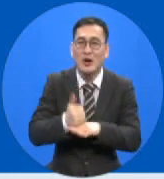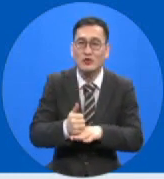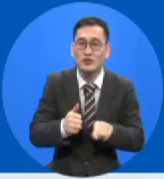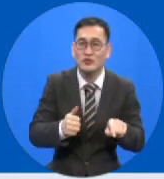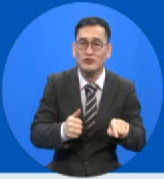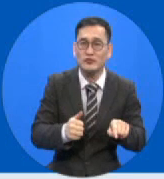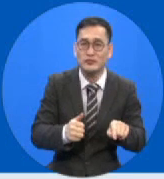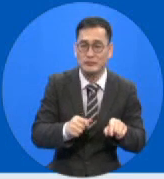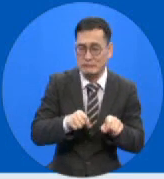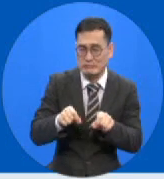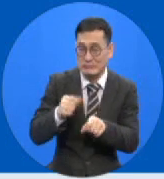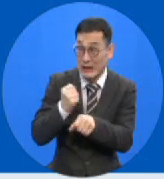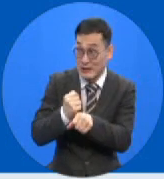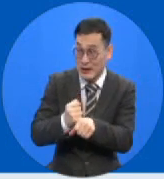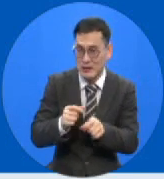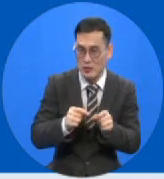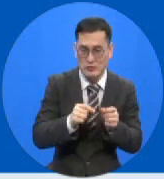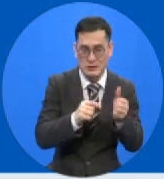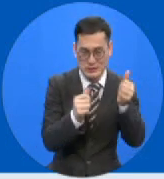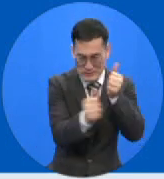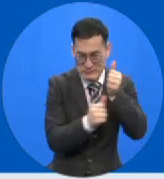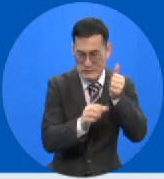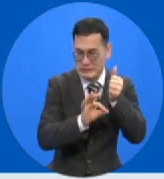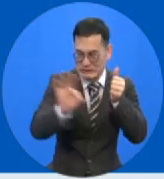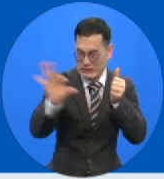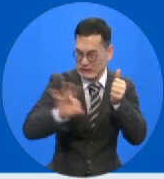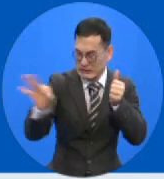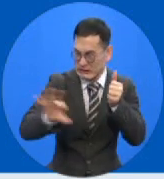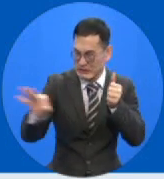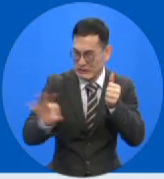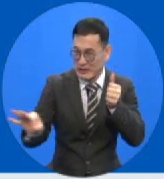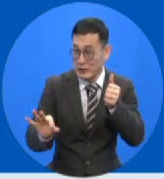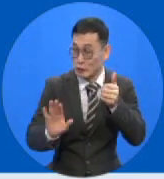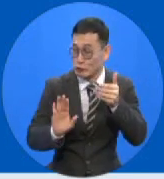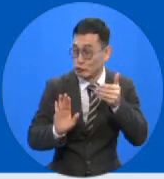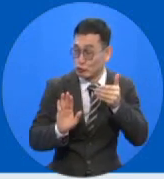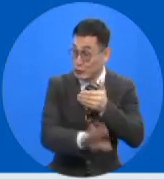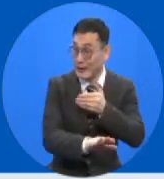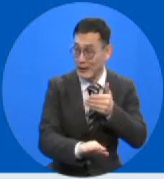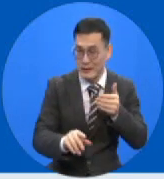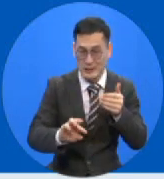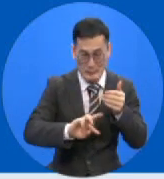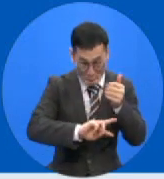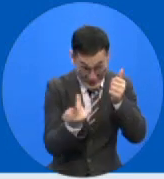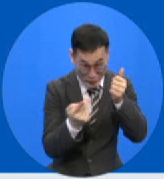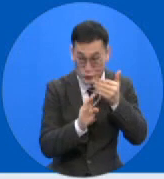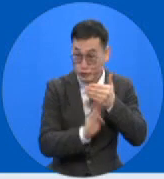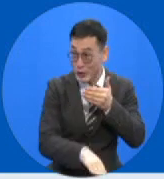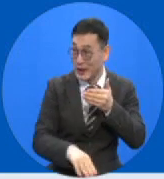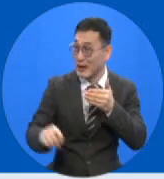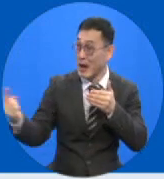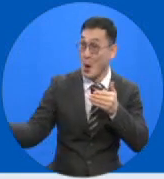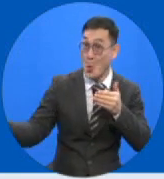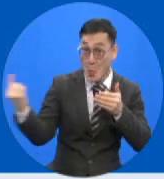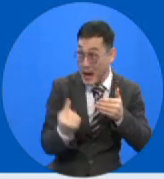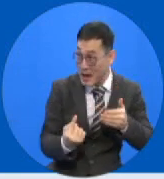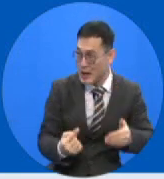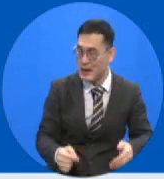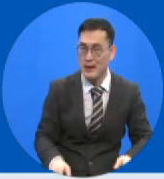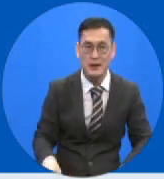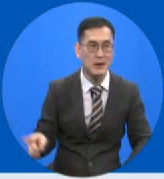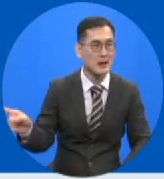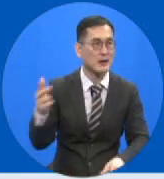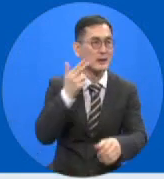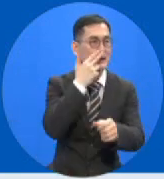땅끝 좌천시키고 난 뒤에 일제히 조사받겠다고 나오는 건 일반 피의자라면 염두도 못 낼 일이다.